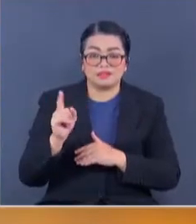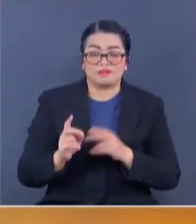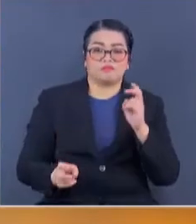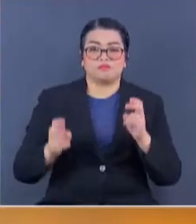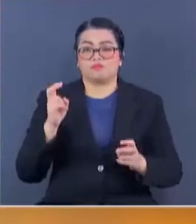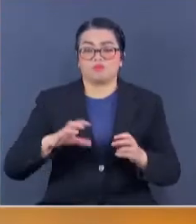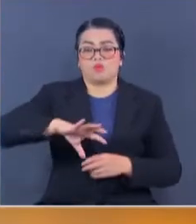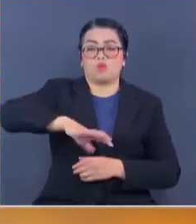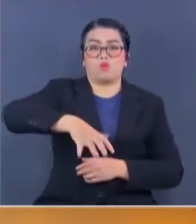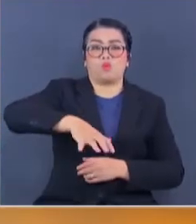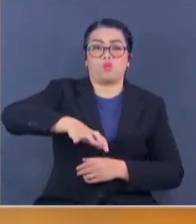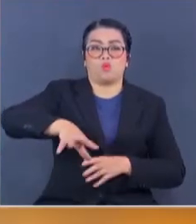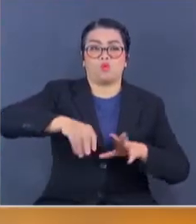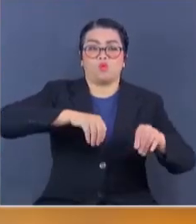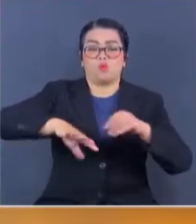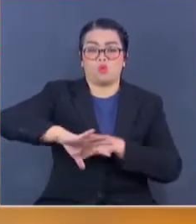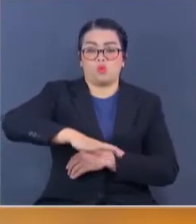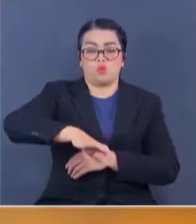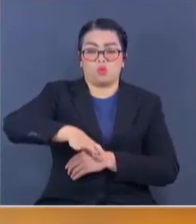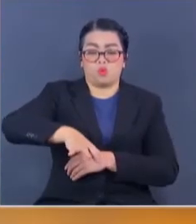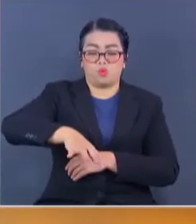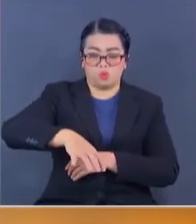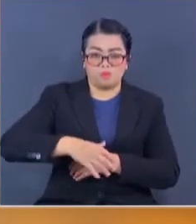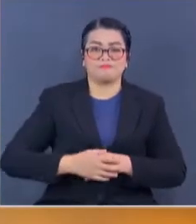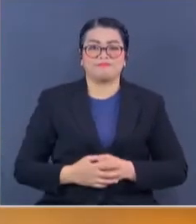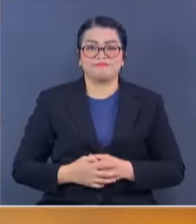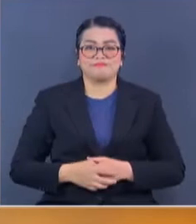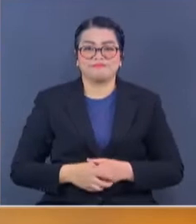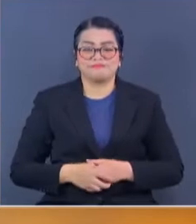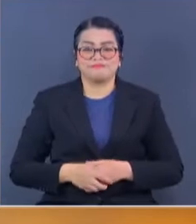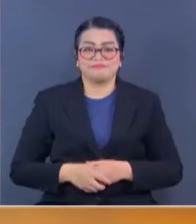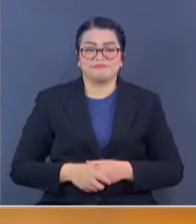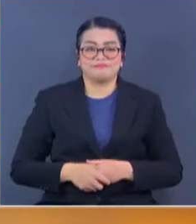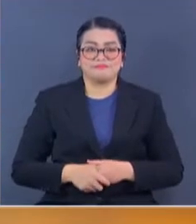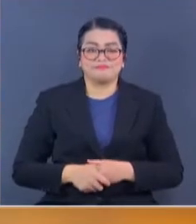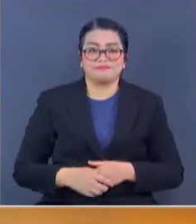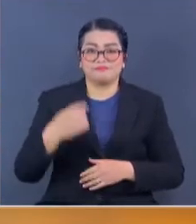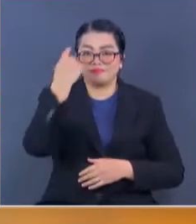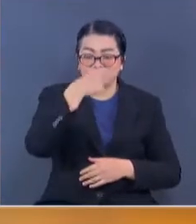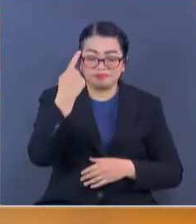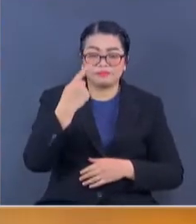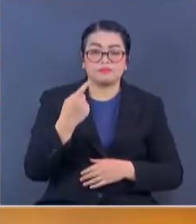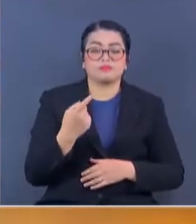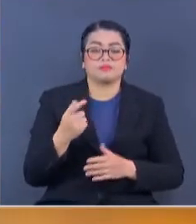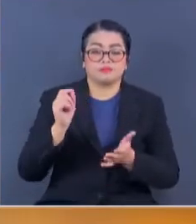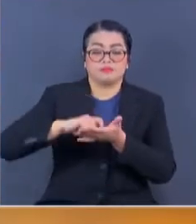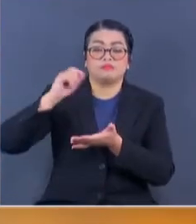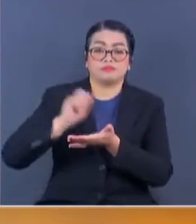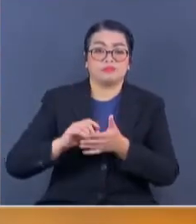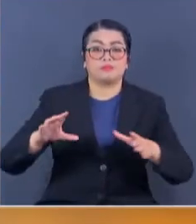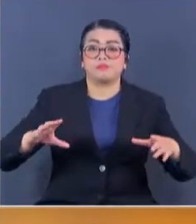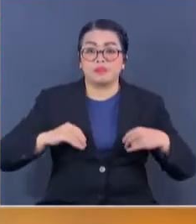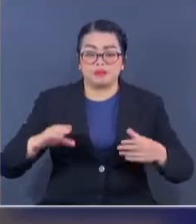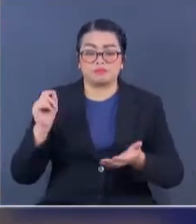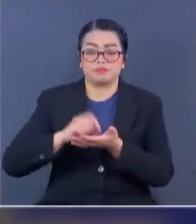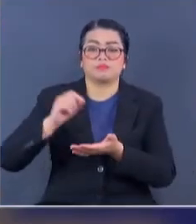นต์ดูดฝุ่นมูลค่ากว่า 5,000 บาท1เครื่องต่อ1รายการทรัพย์ครับส่วนลูกค้าที่ไม่ได้รับอนุมัติสินเชื่อจากสถาบัน